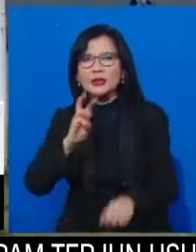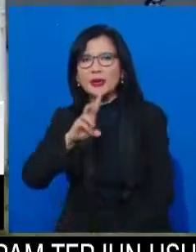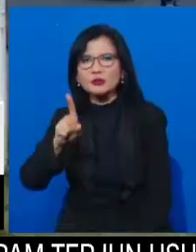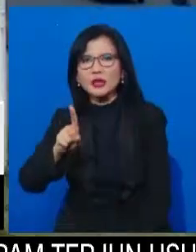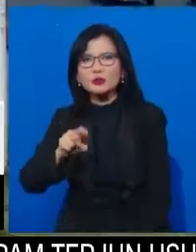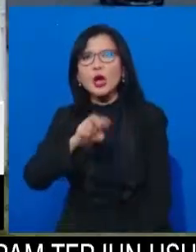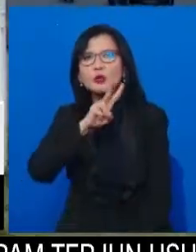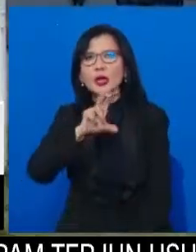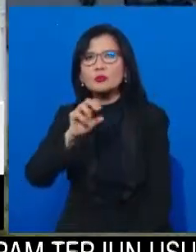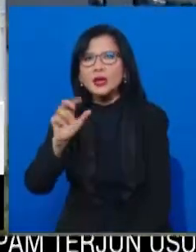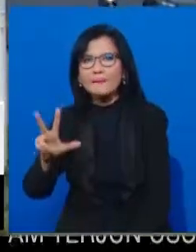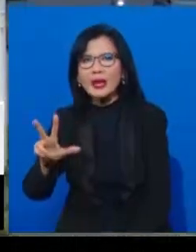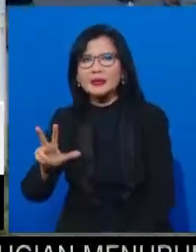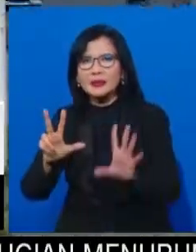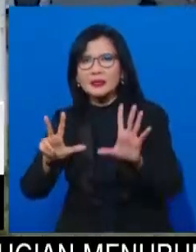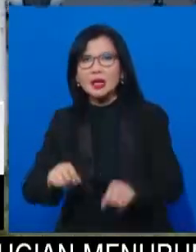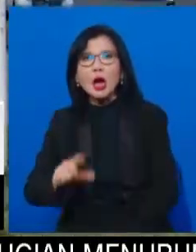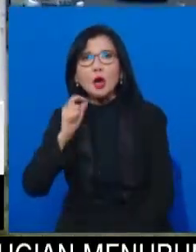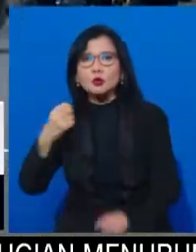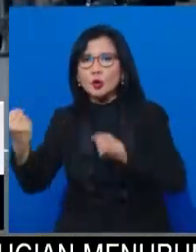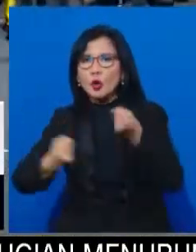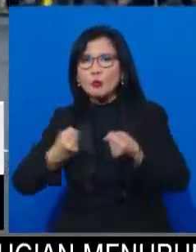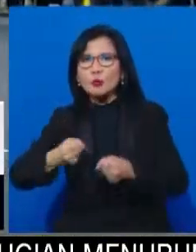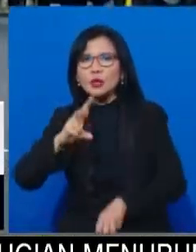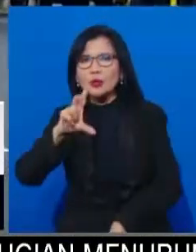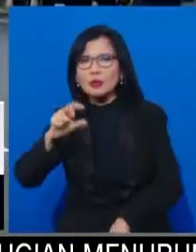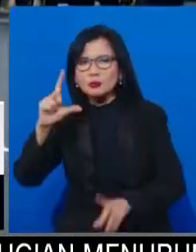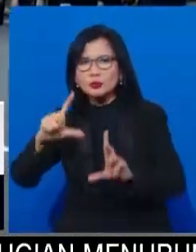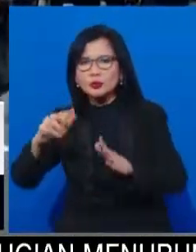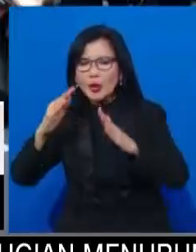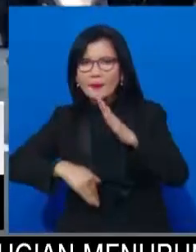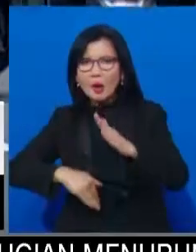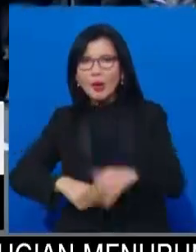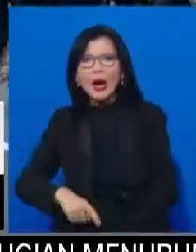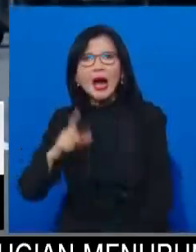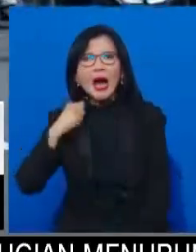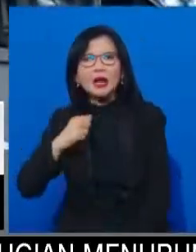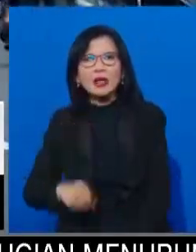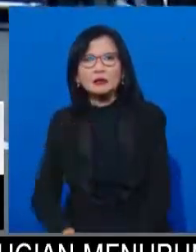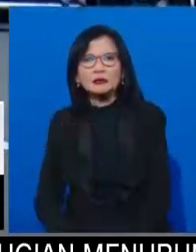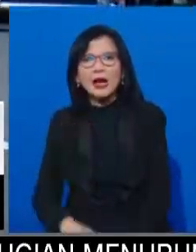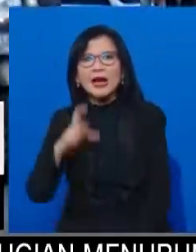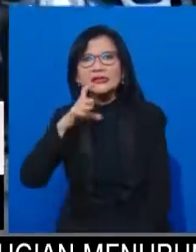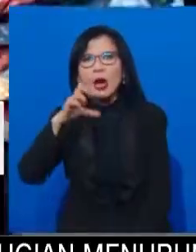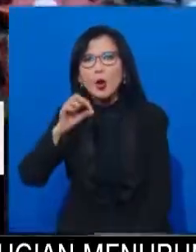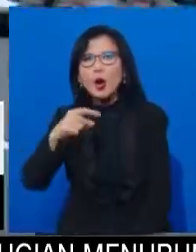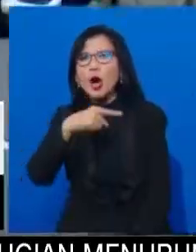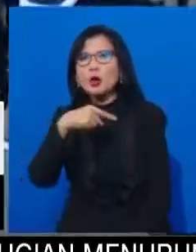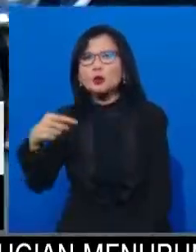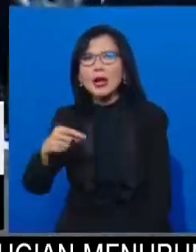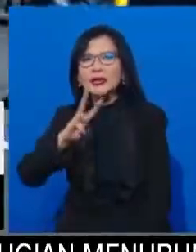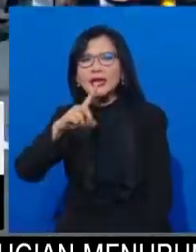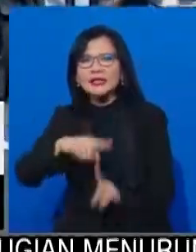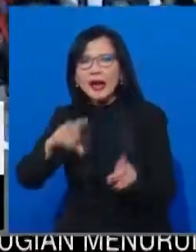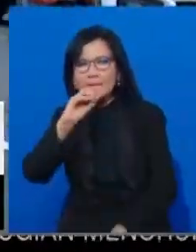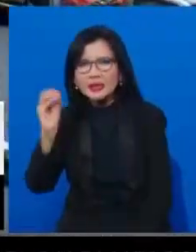tahun 2008. Untuk kendaraan tahun 2007 ke bawah, dibutuhkan karbon monoksida atau CO kurang dari